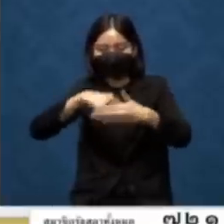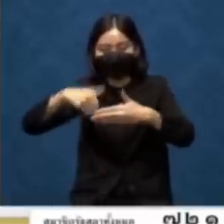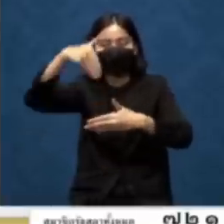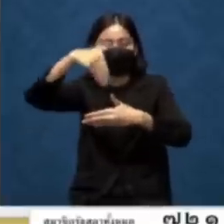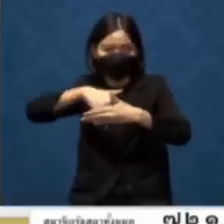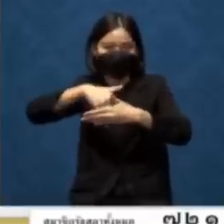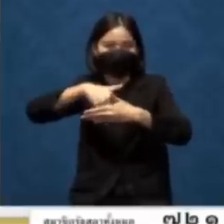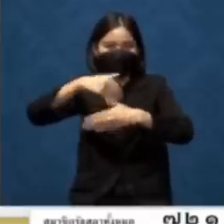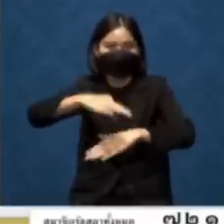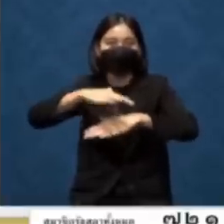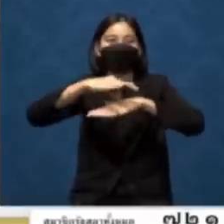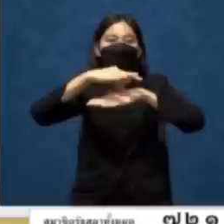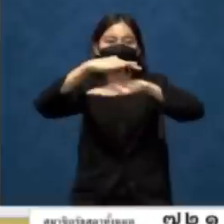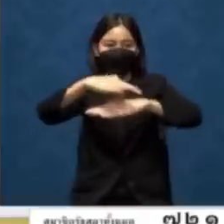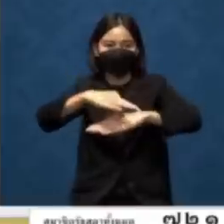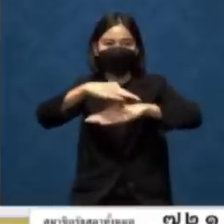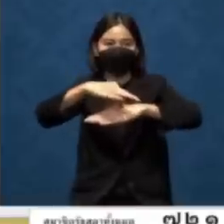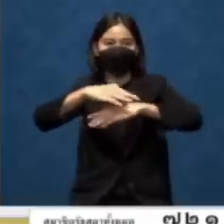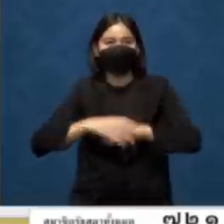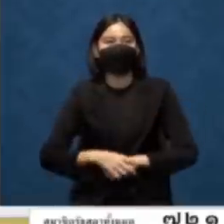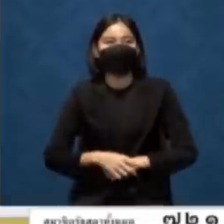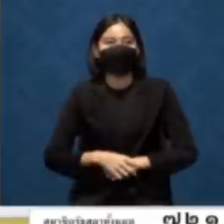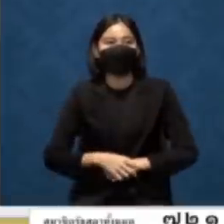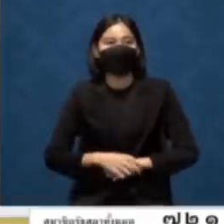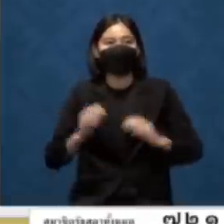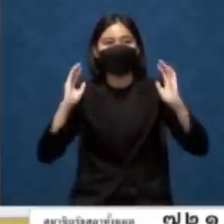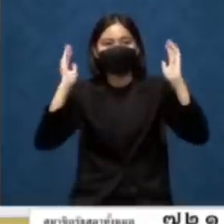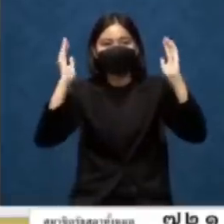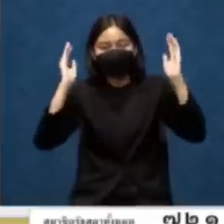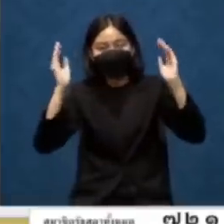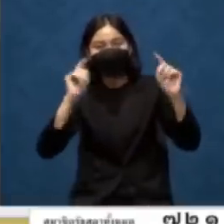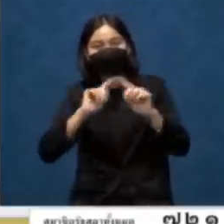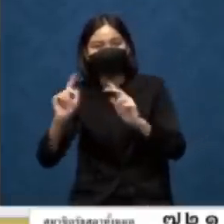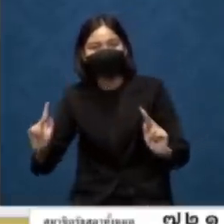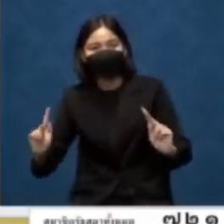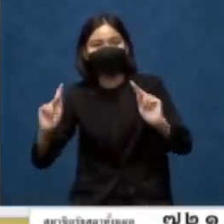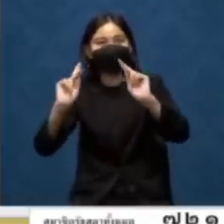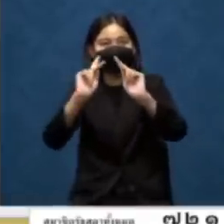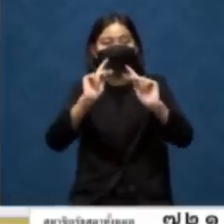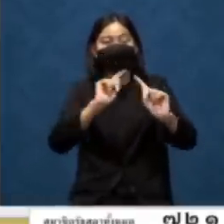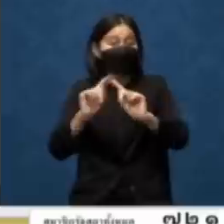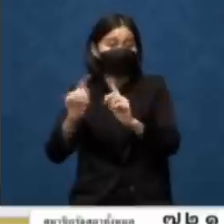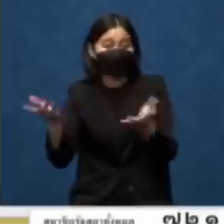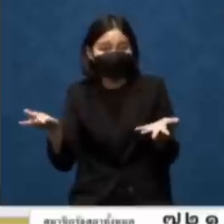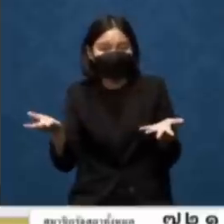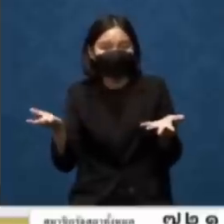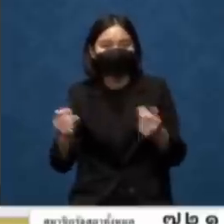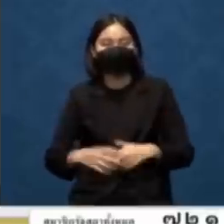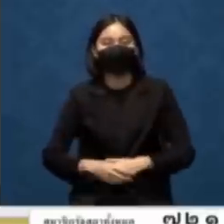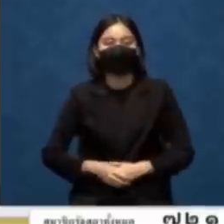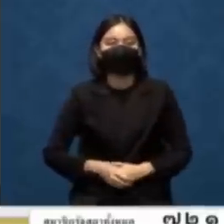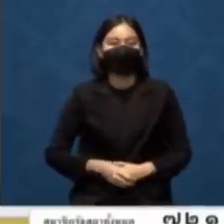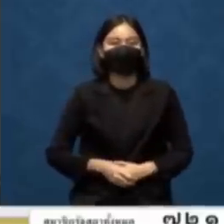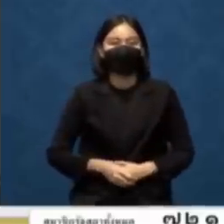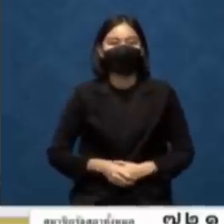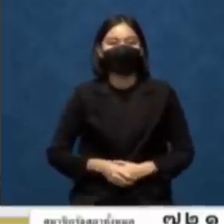ไมใหเขาหสงักพชา document จะไดหาเสียงกัรฐมนิรี กระสüngนachusettsกระทวงนกทวงนั้นกทวนั้ อธิปบาดี กระทวงนั้นกระทวนั้อย่นั้นหรอั